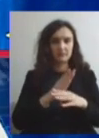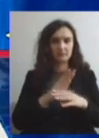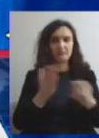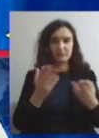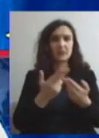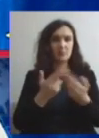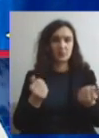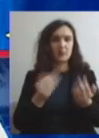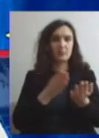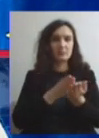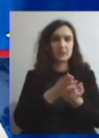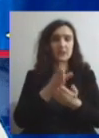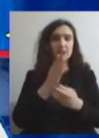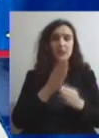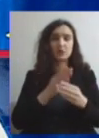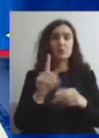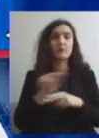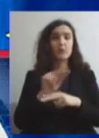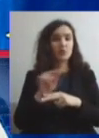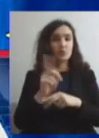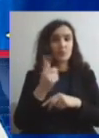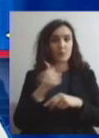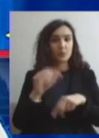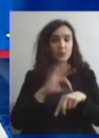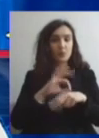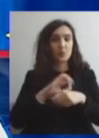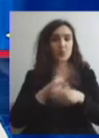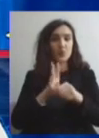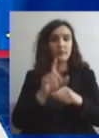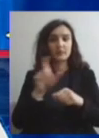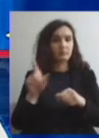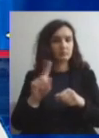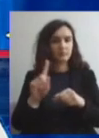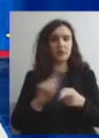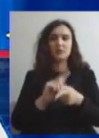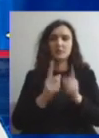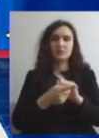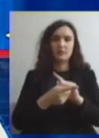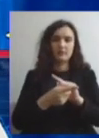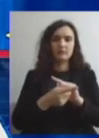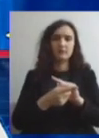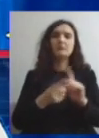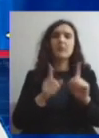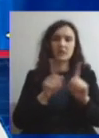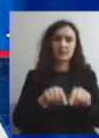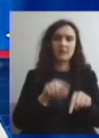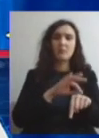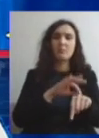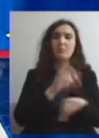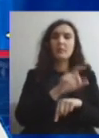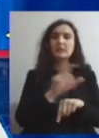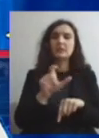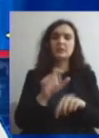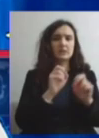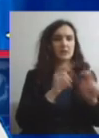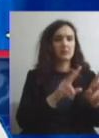უნდა მიზანი არის ის, რომ ვუმკურნალოთ არა კოვიდით ინფიცირებულ პაციენტებს, ასევე არ შეუქმნათ საფრთხე იმ პაციენტებს, რომლებსაც გააჩნიათ